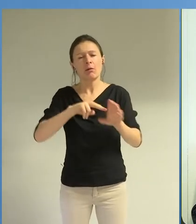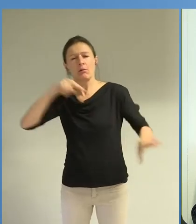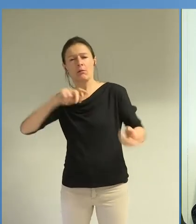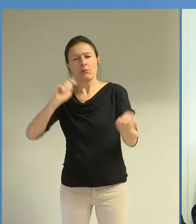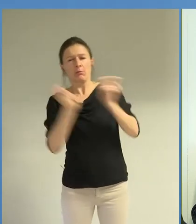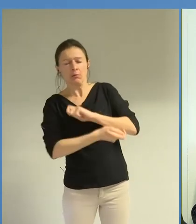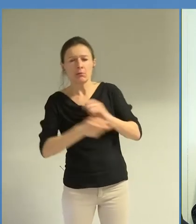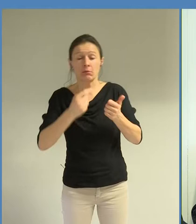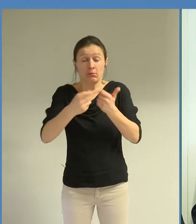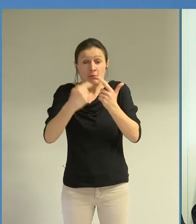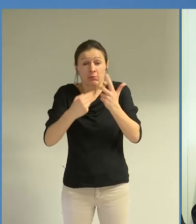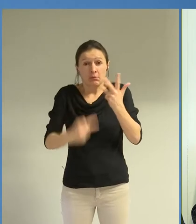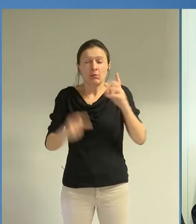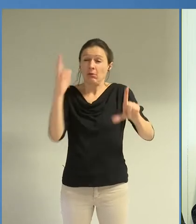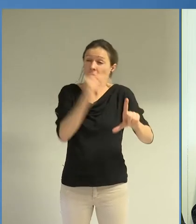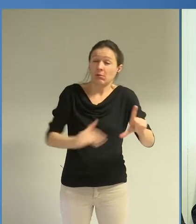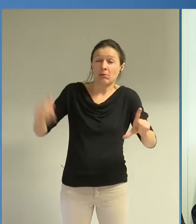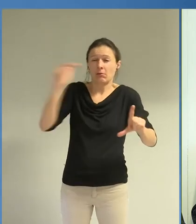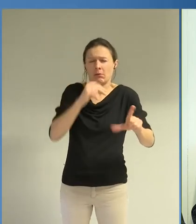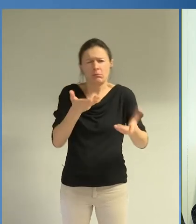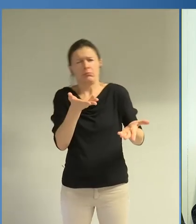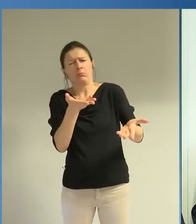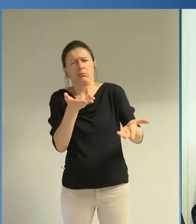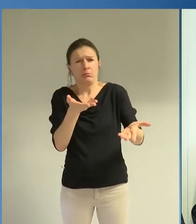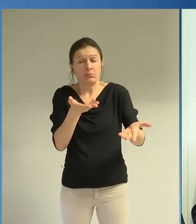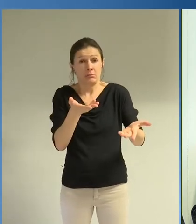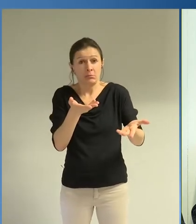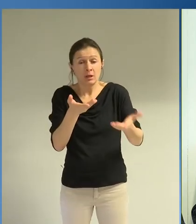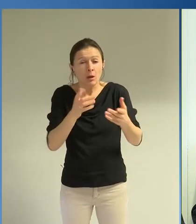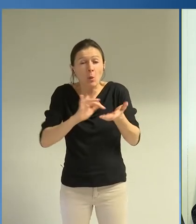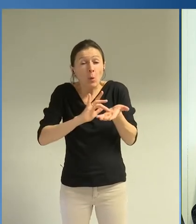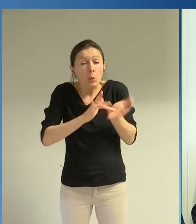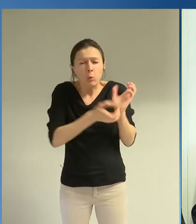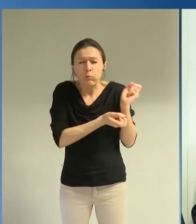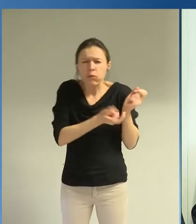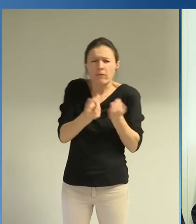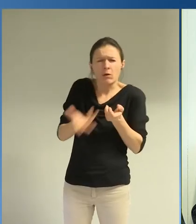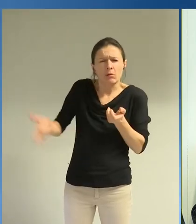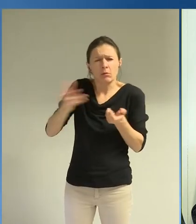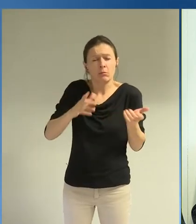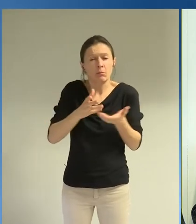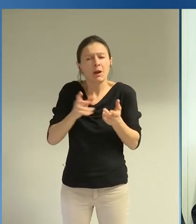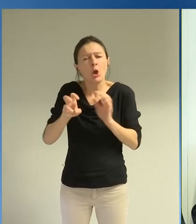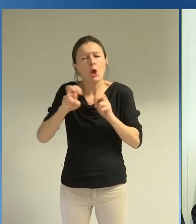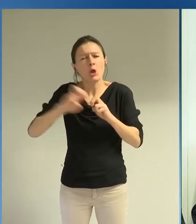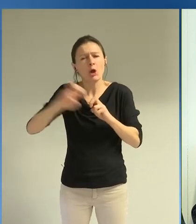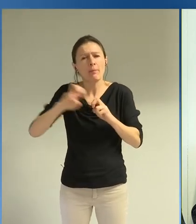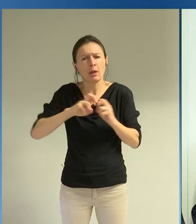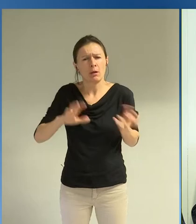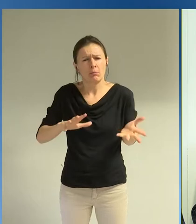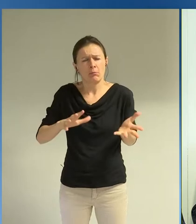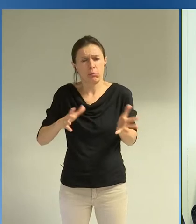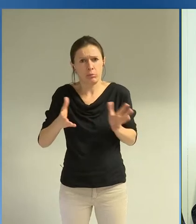tout concourt à donner l'image d'une ville à la dérive sur le plan idéologique aussi monsieur le maire